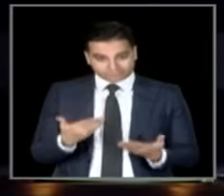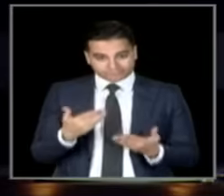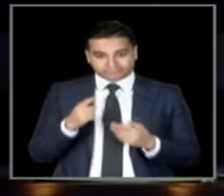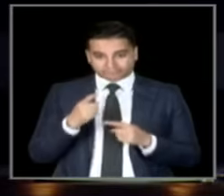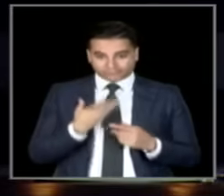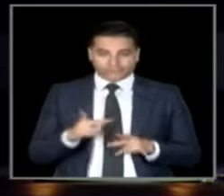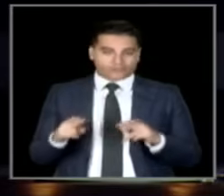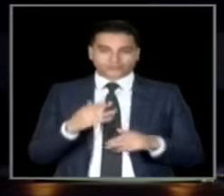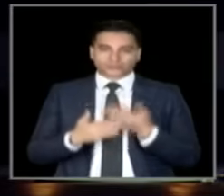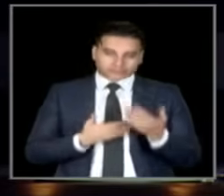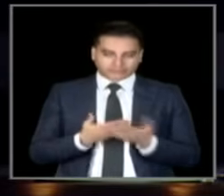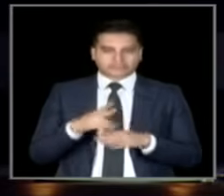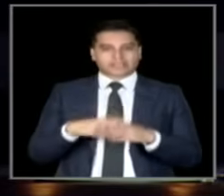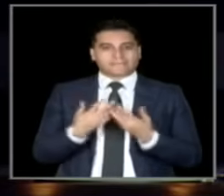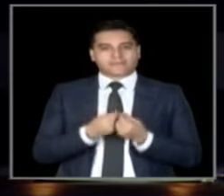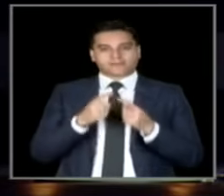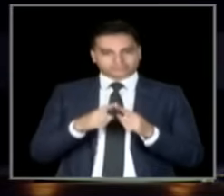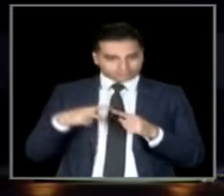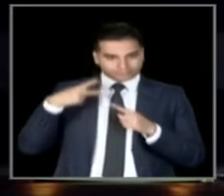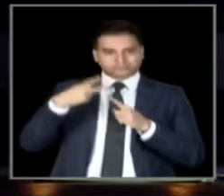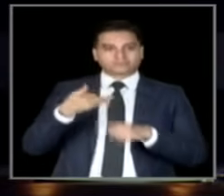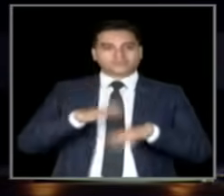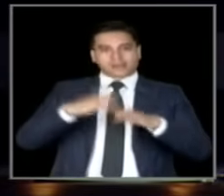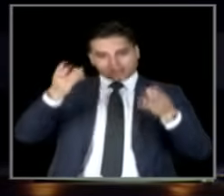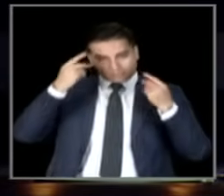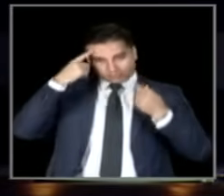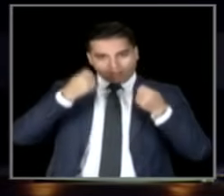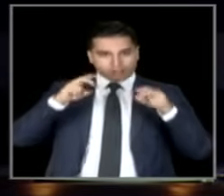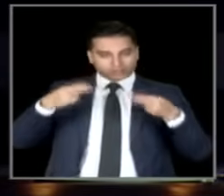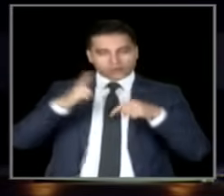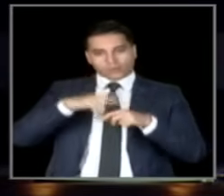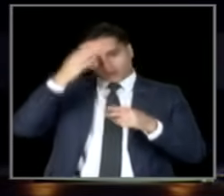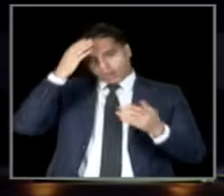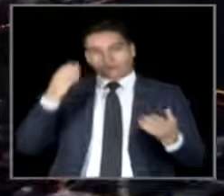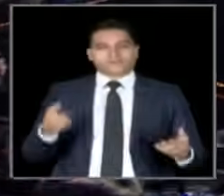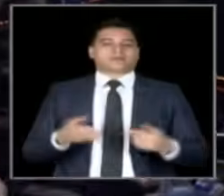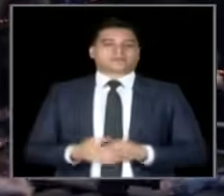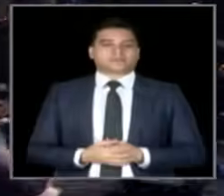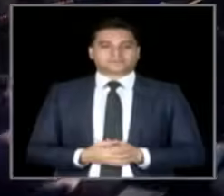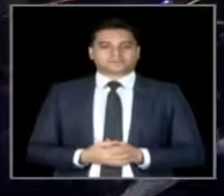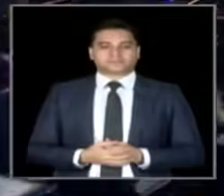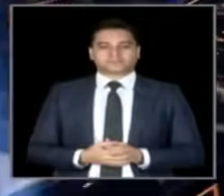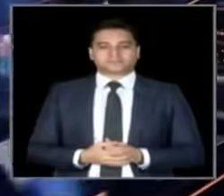الملعب. هنخرج فاصل وهنرجع مرة تانية مع فقرة تحت الضغط والعباقرة.